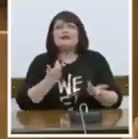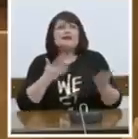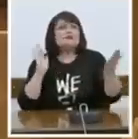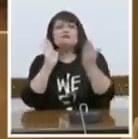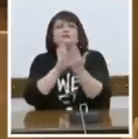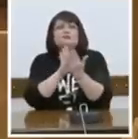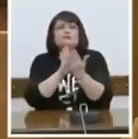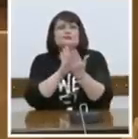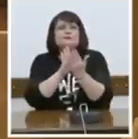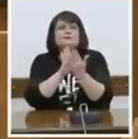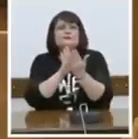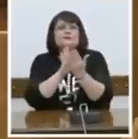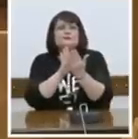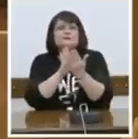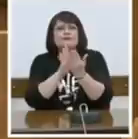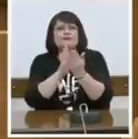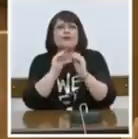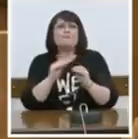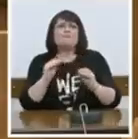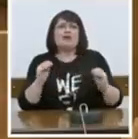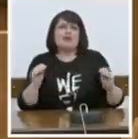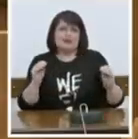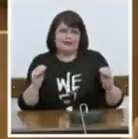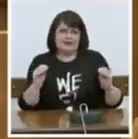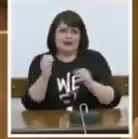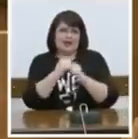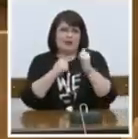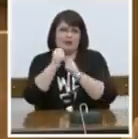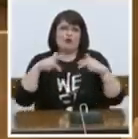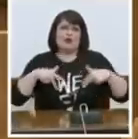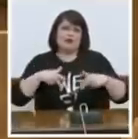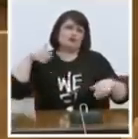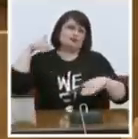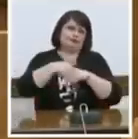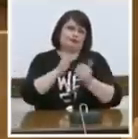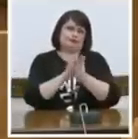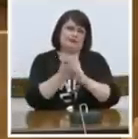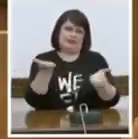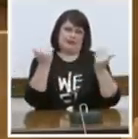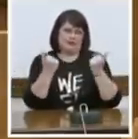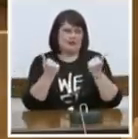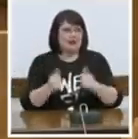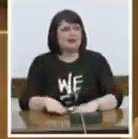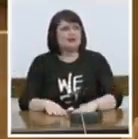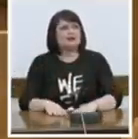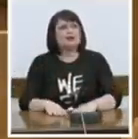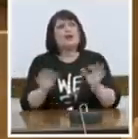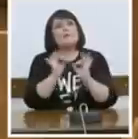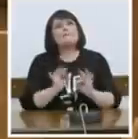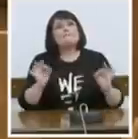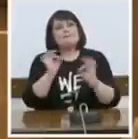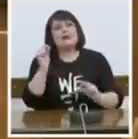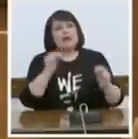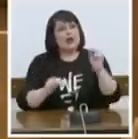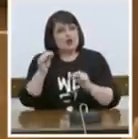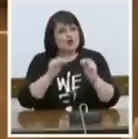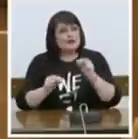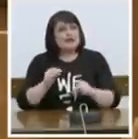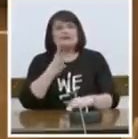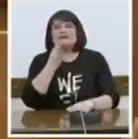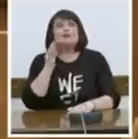την κατάρρευση των δομών του κράτους. Τώρα, στην προεκλογική περίοδο. Γιατί